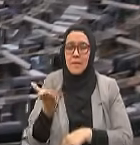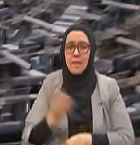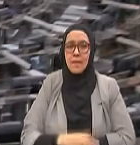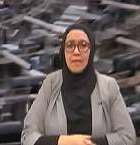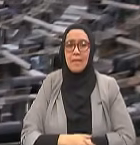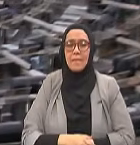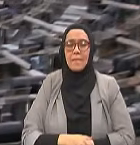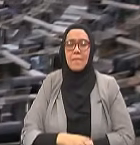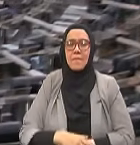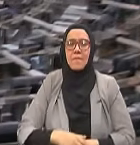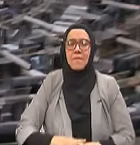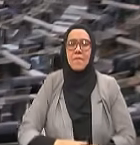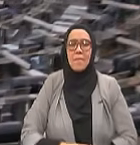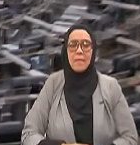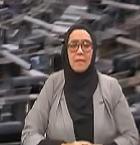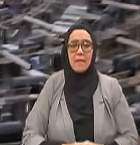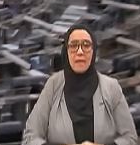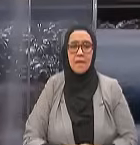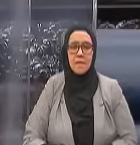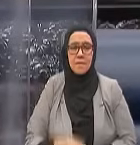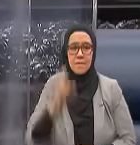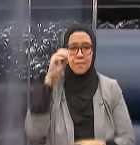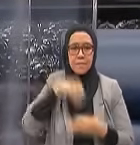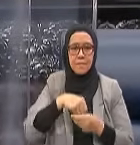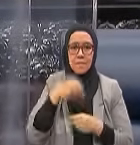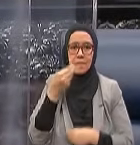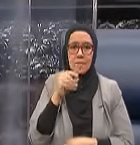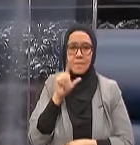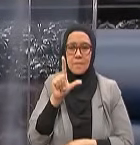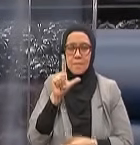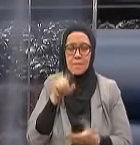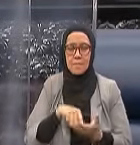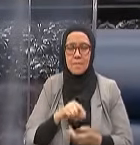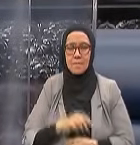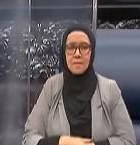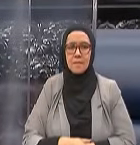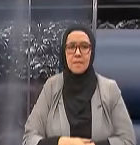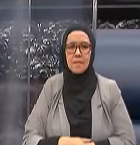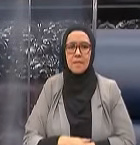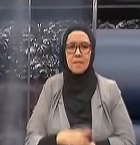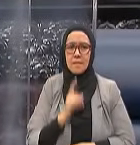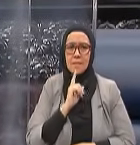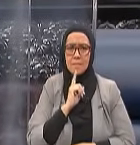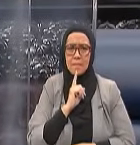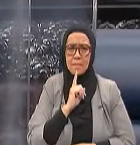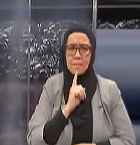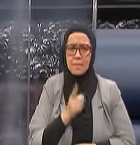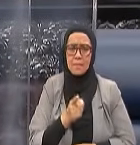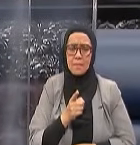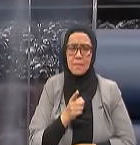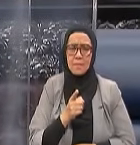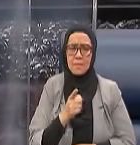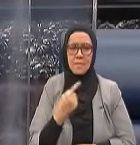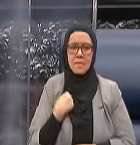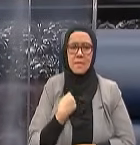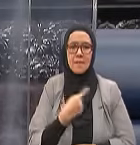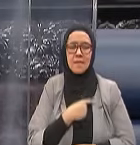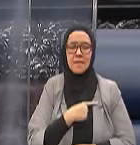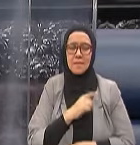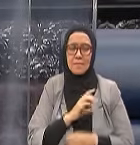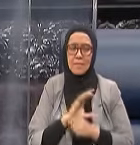penebang nggak peka ini sebenarnya kita belum cukup tahu bukan